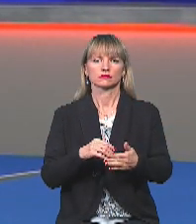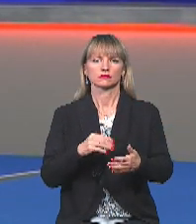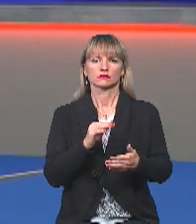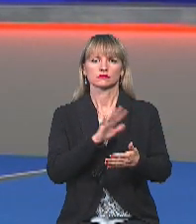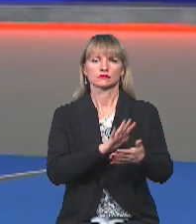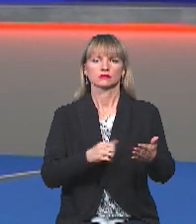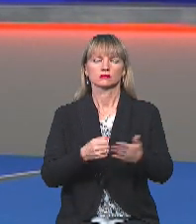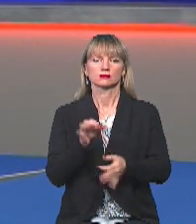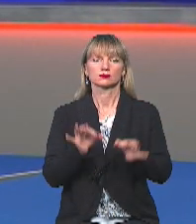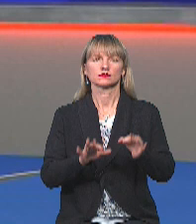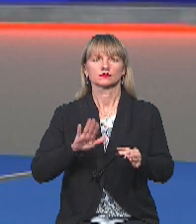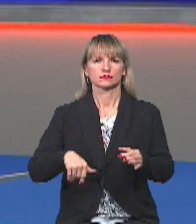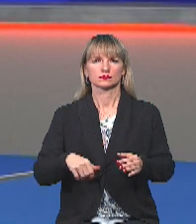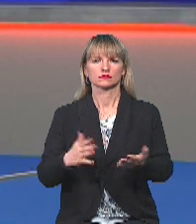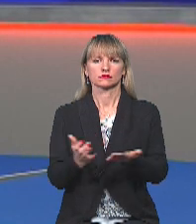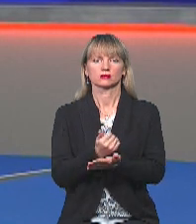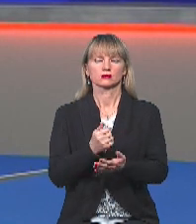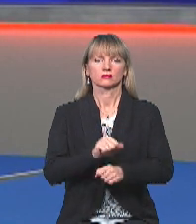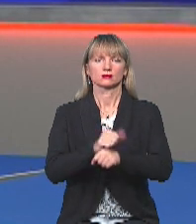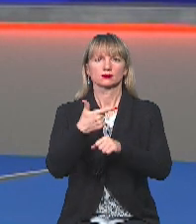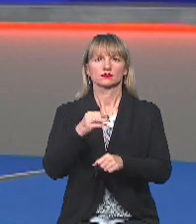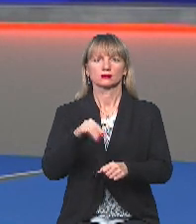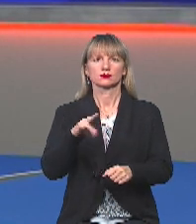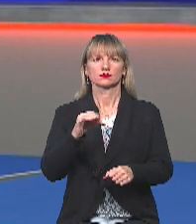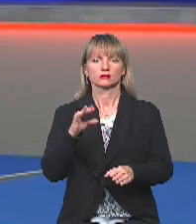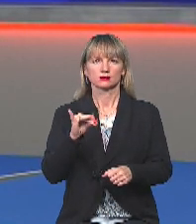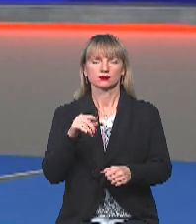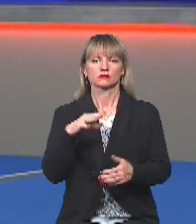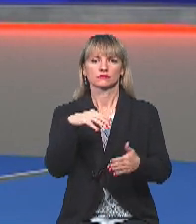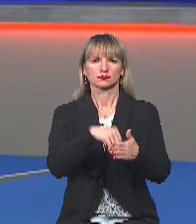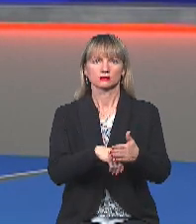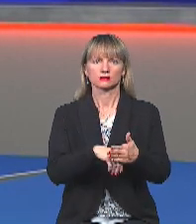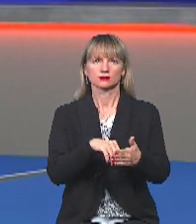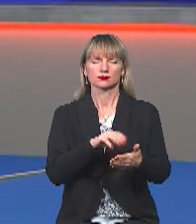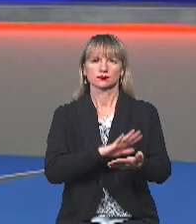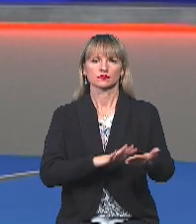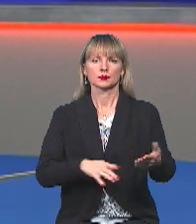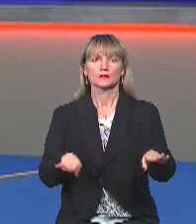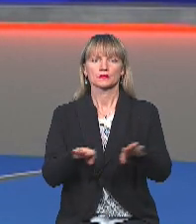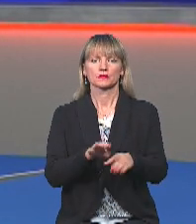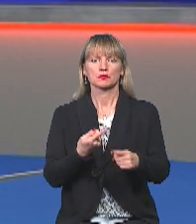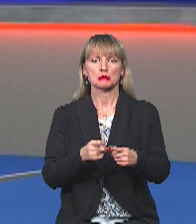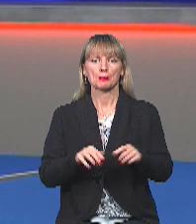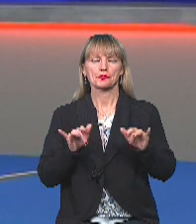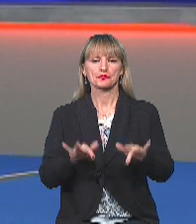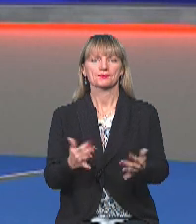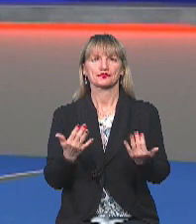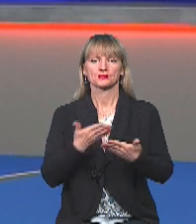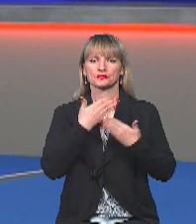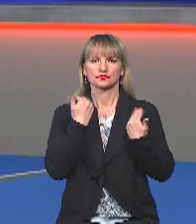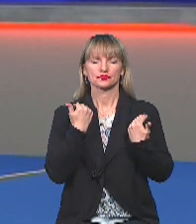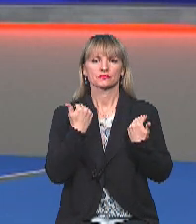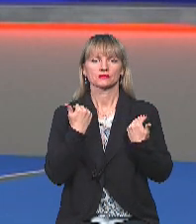перемоги Революції Гідності. Вони внесли клопотання закрити цю справу, оскільки